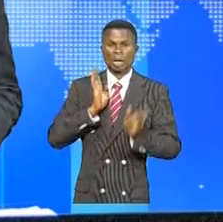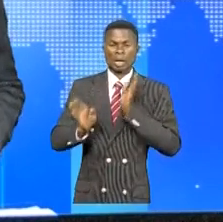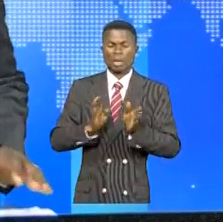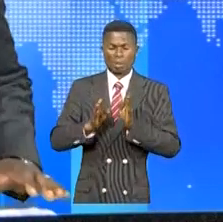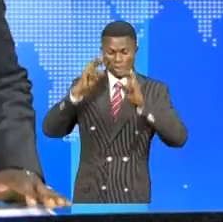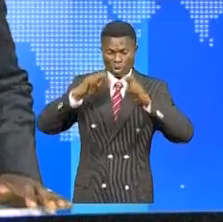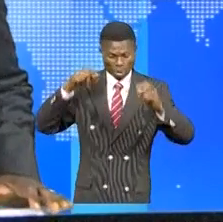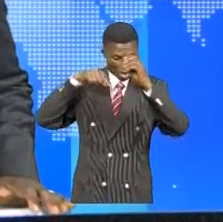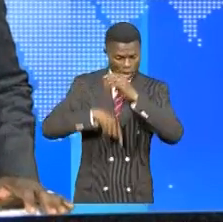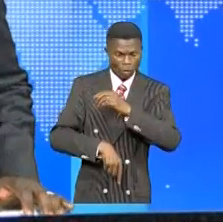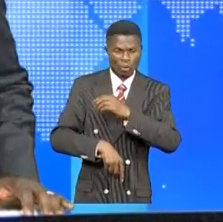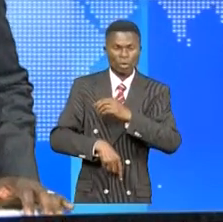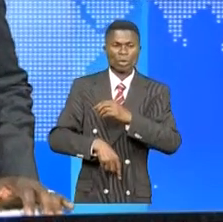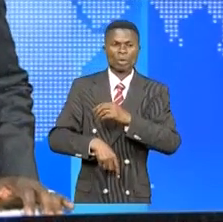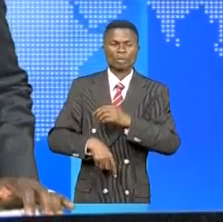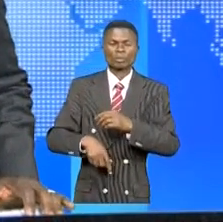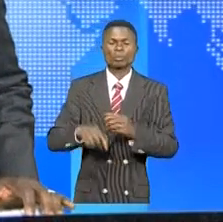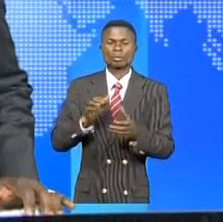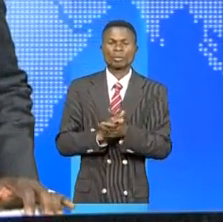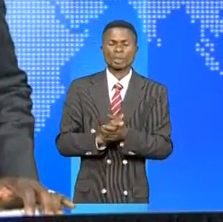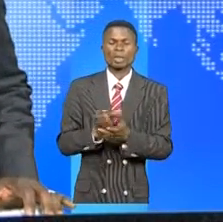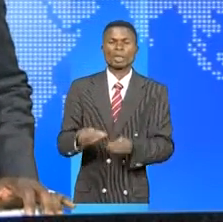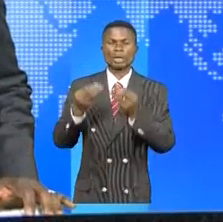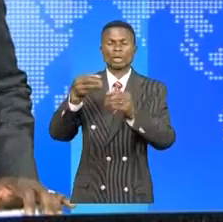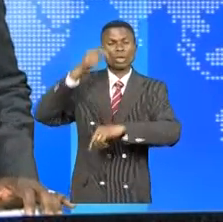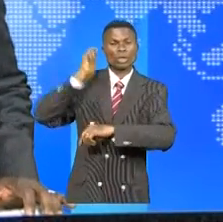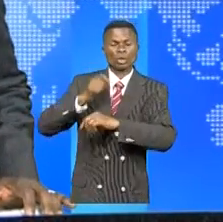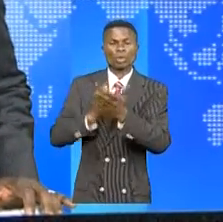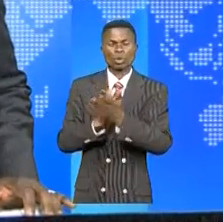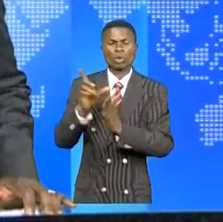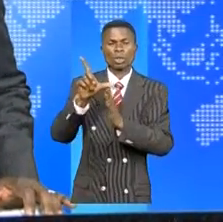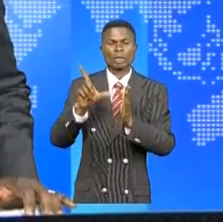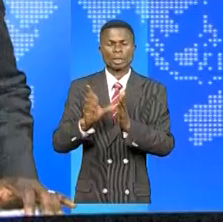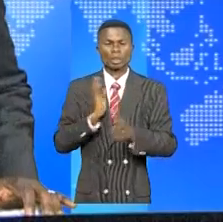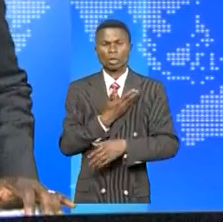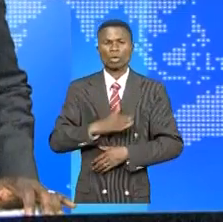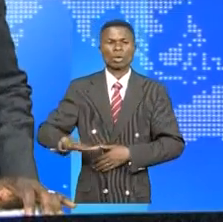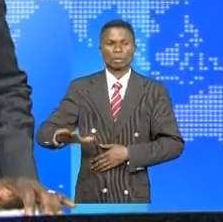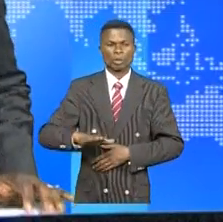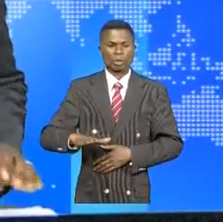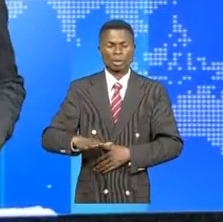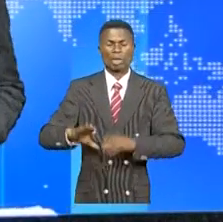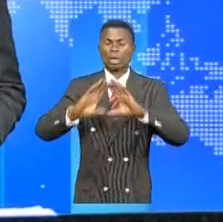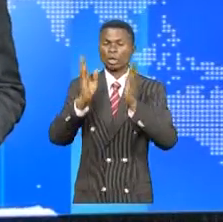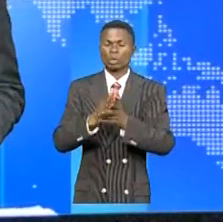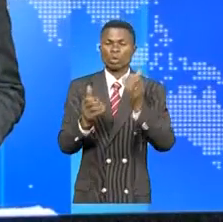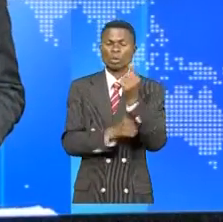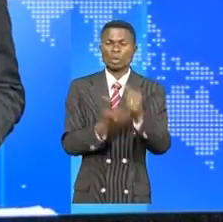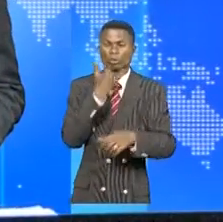approfondir les investigations, remonter la filière et juger conformément aux lois de la République tous les coupables